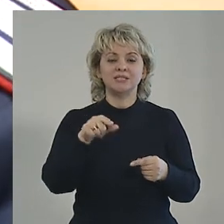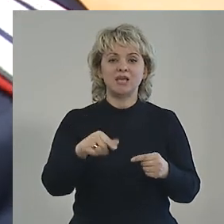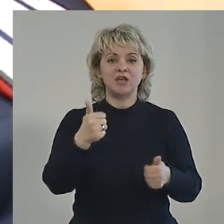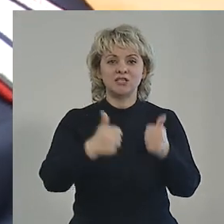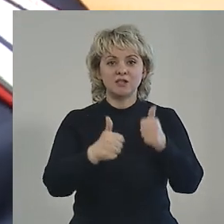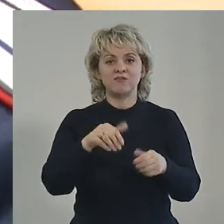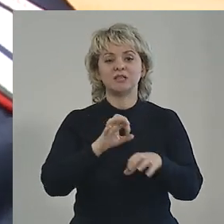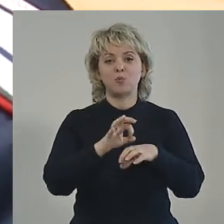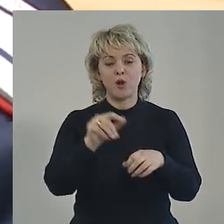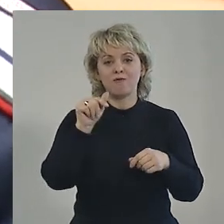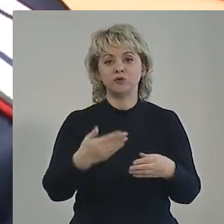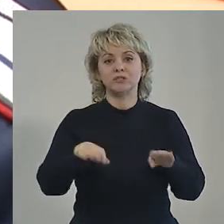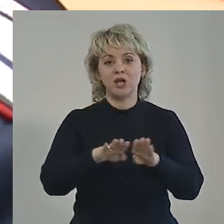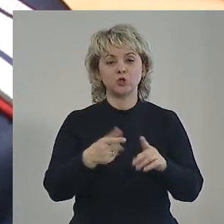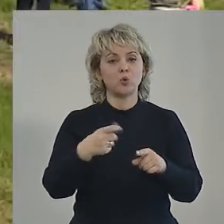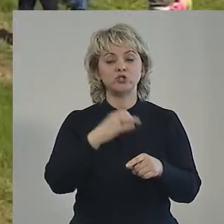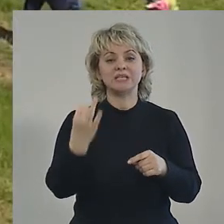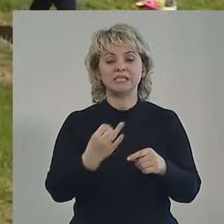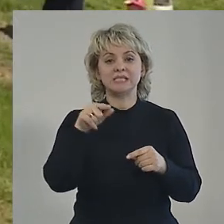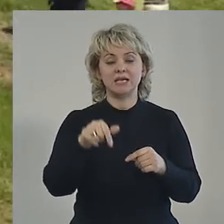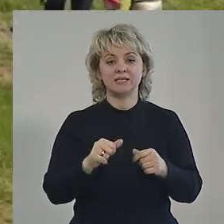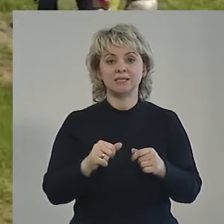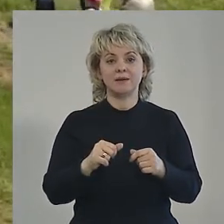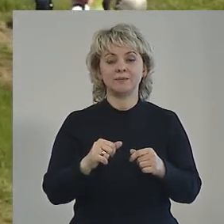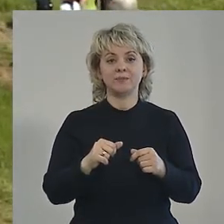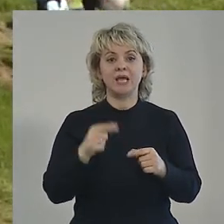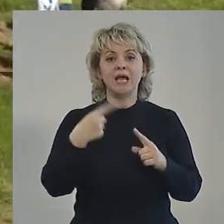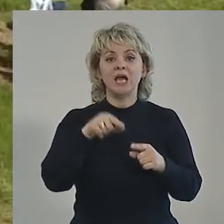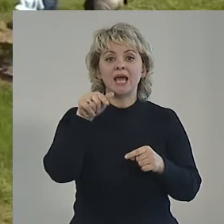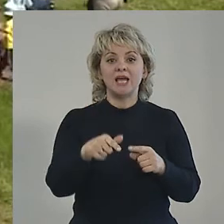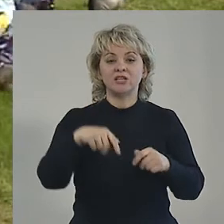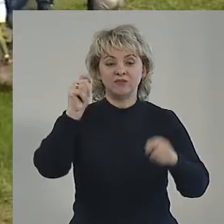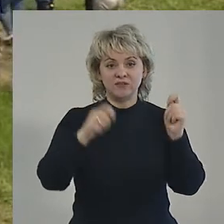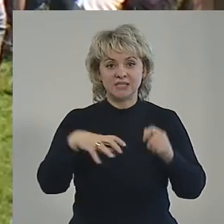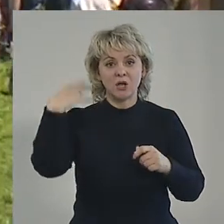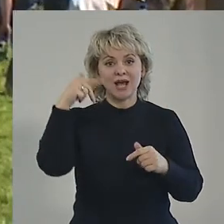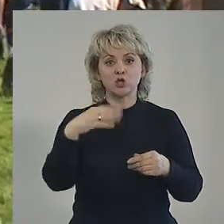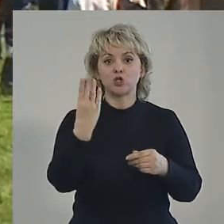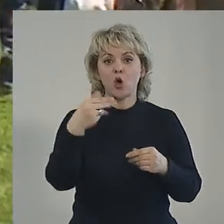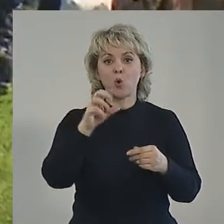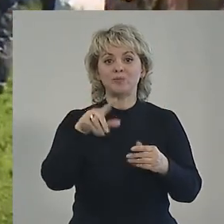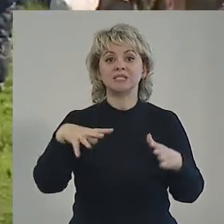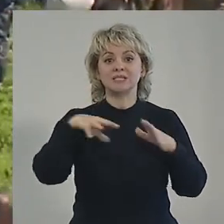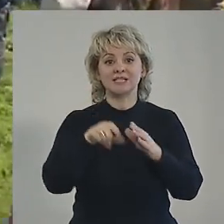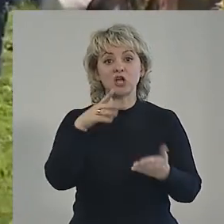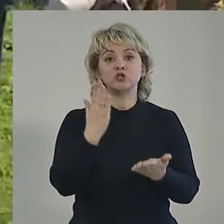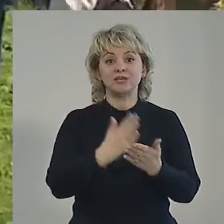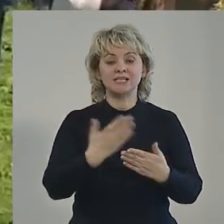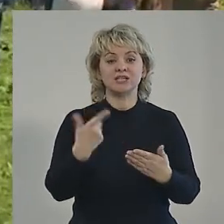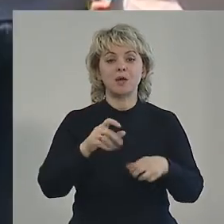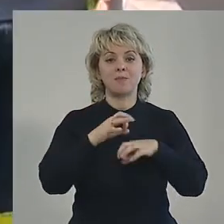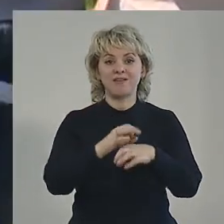эстафеты устраивают. Наверное, вот это очень интересно. Заинтересовал фестиваль «Казачьи ширмицы», значит, вам есть где